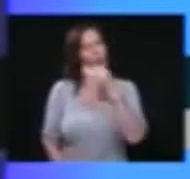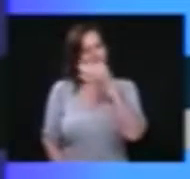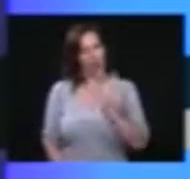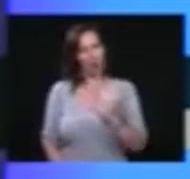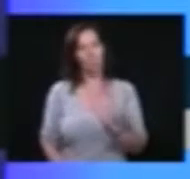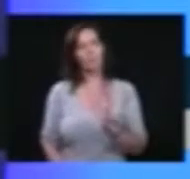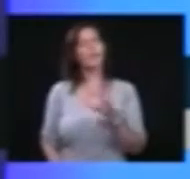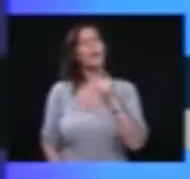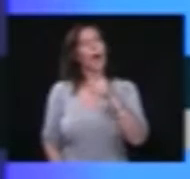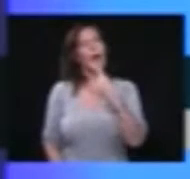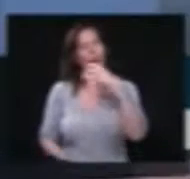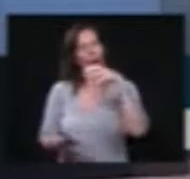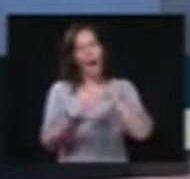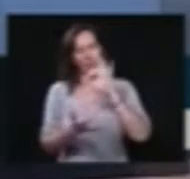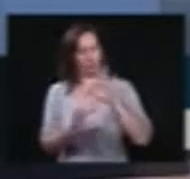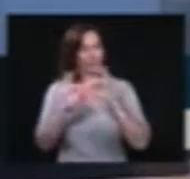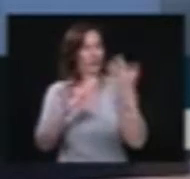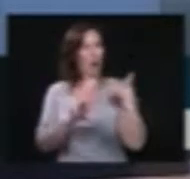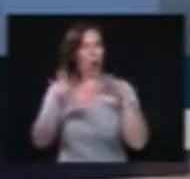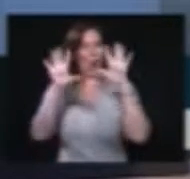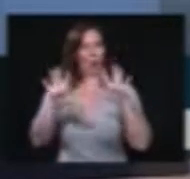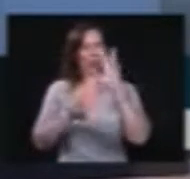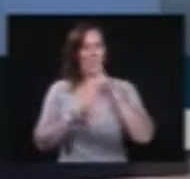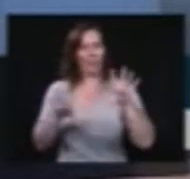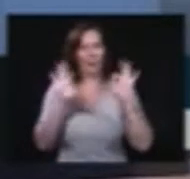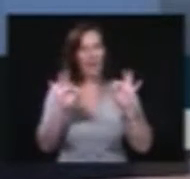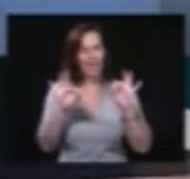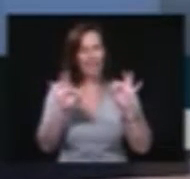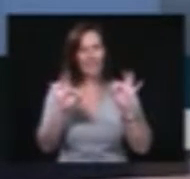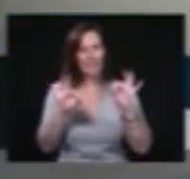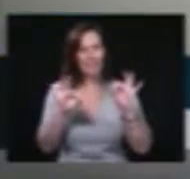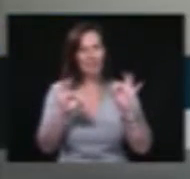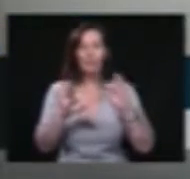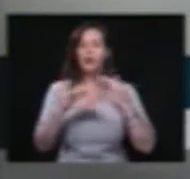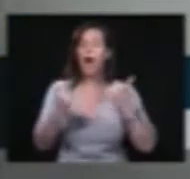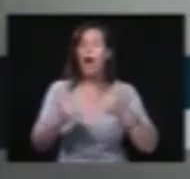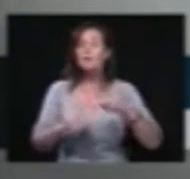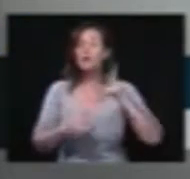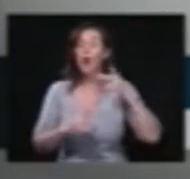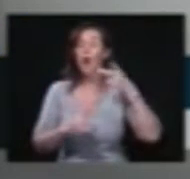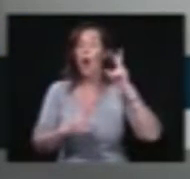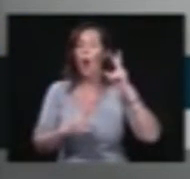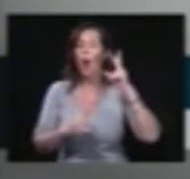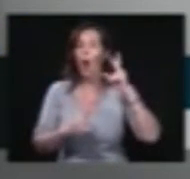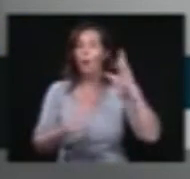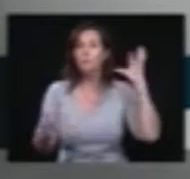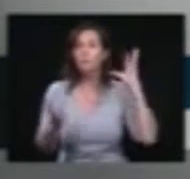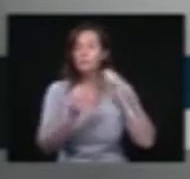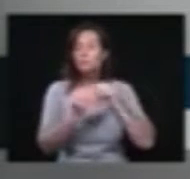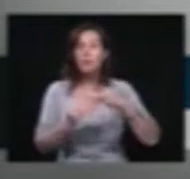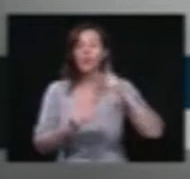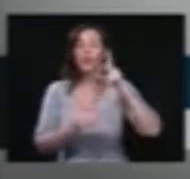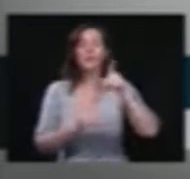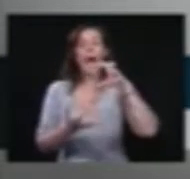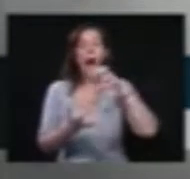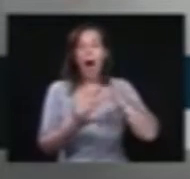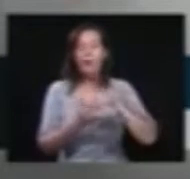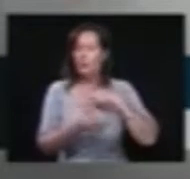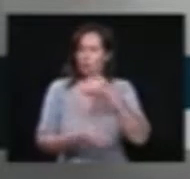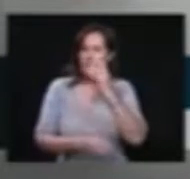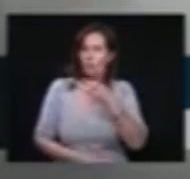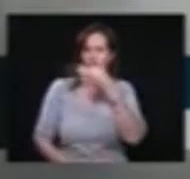קצת נתונים. האתר שלכם מושק באוקטובר 2010, מכניס כיום יותר גולשים בחודש מאשר כל אתר ממשלתי אחר, וזה מחזיר